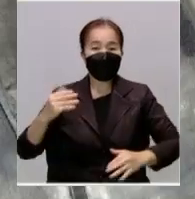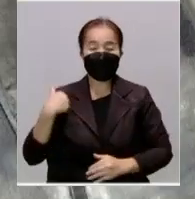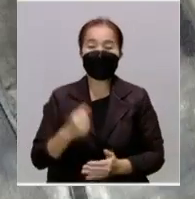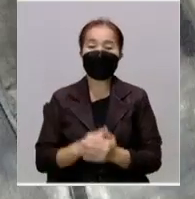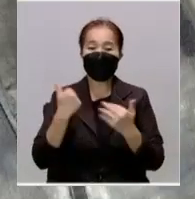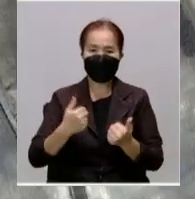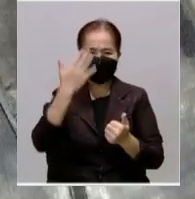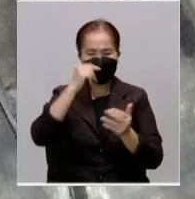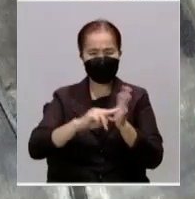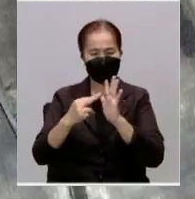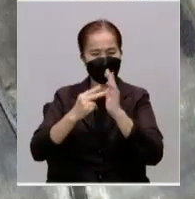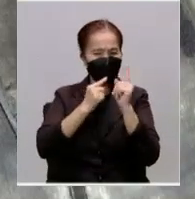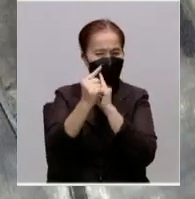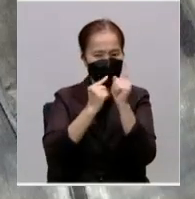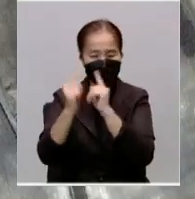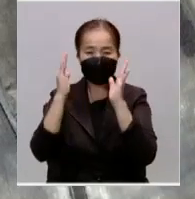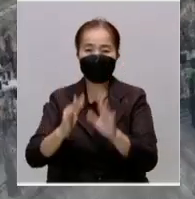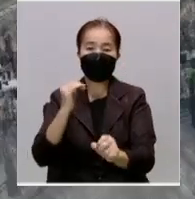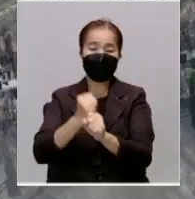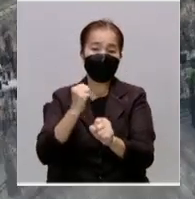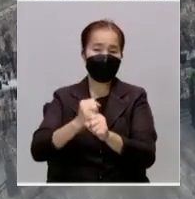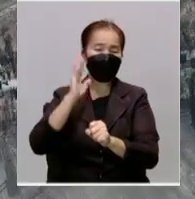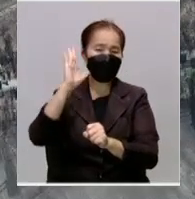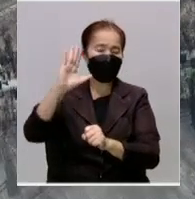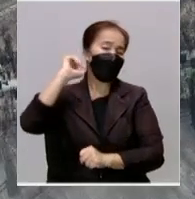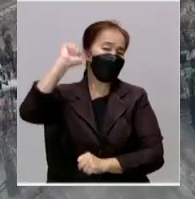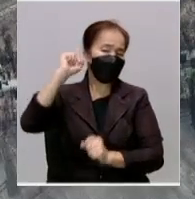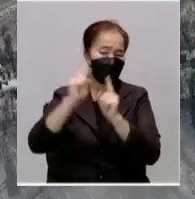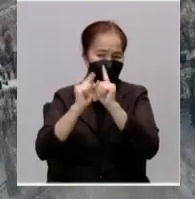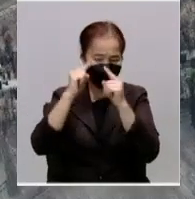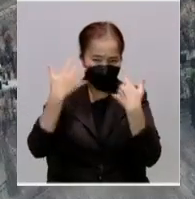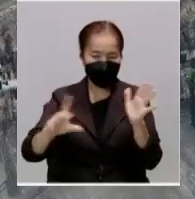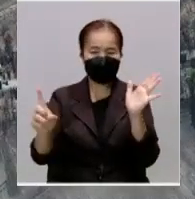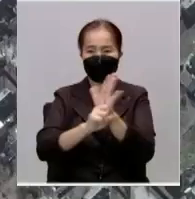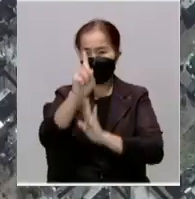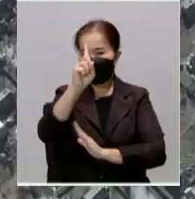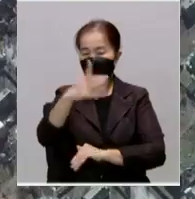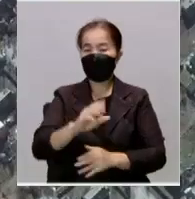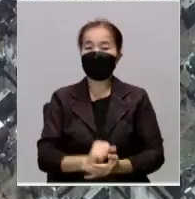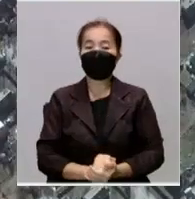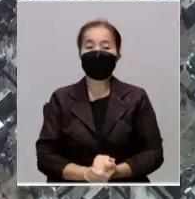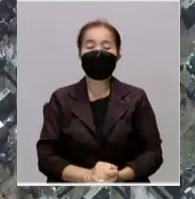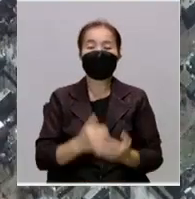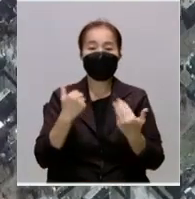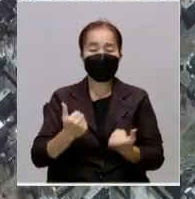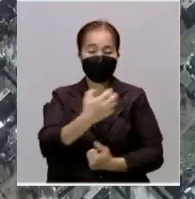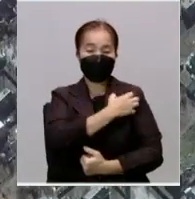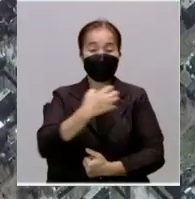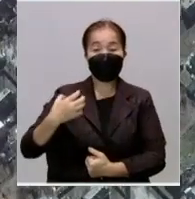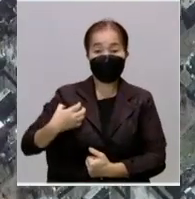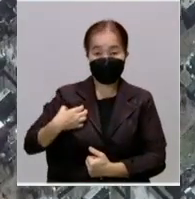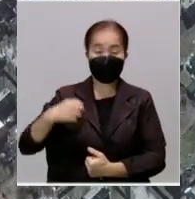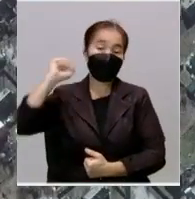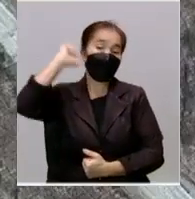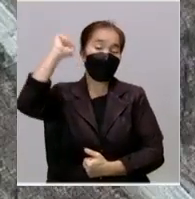างที่เริ่มเจรจากับเจ้าหน้าที่ยูเครนรอบแรกในเบลารุสเมื่อวานนี้ดันออกซาน่ามาคาโรวาเอกอัครราชทูตยูเครน